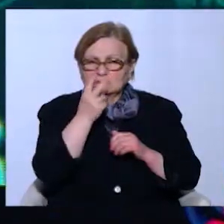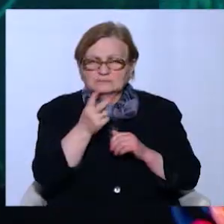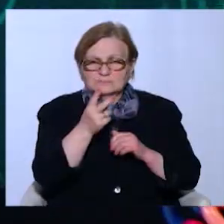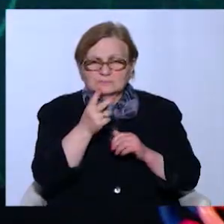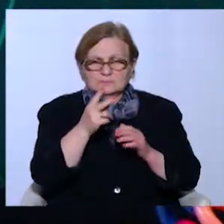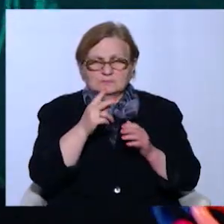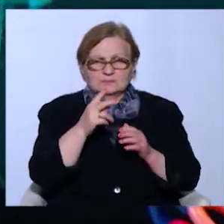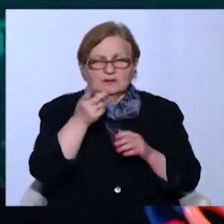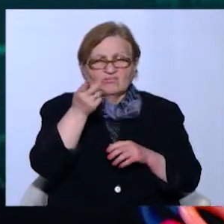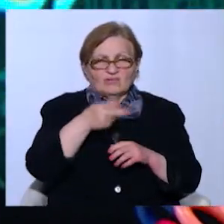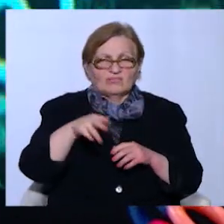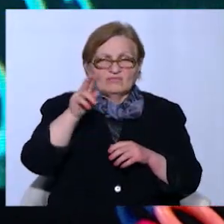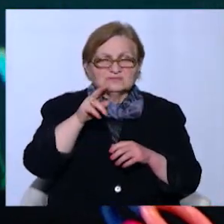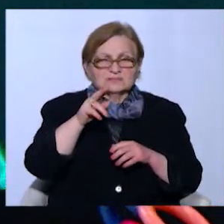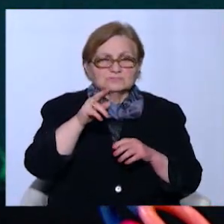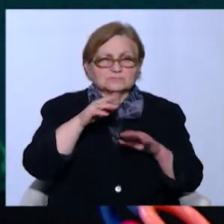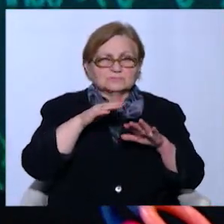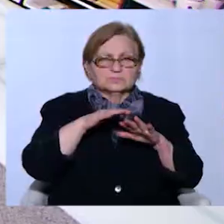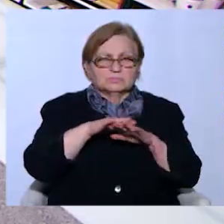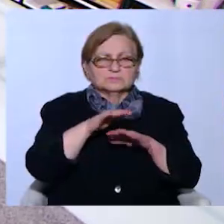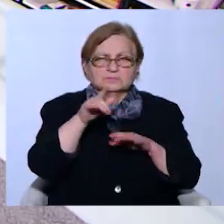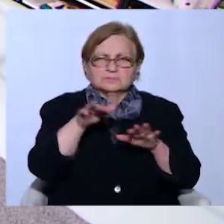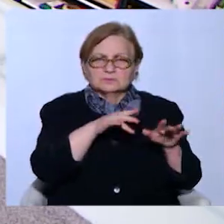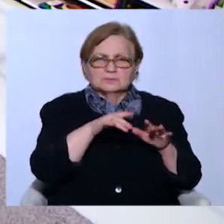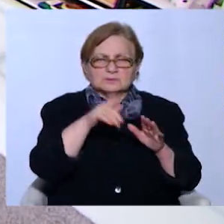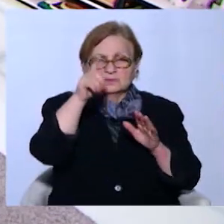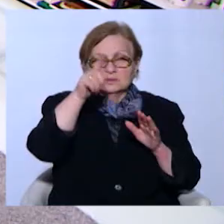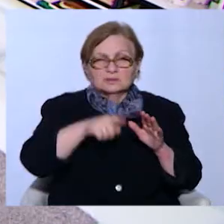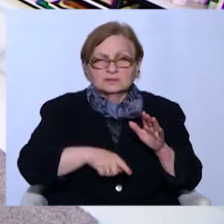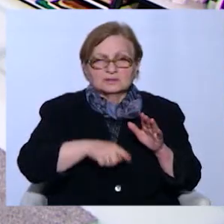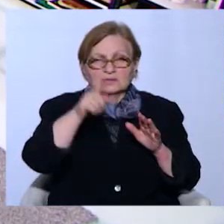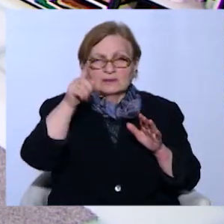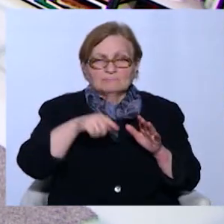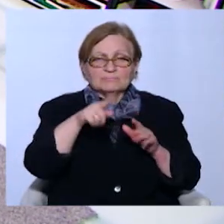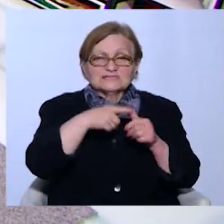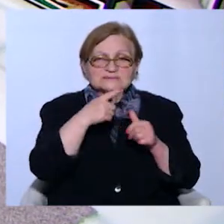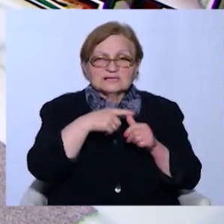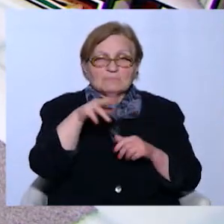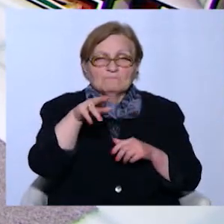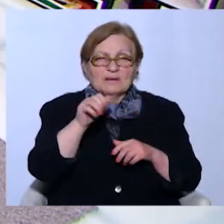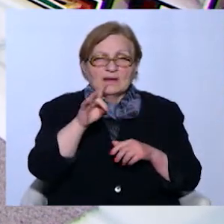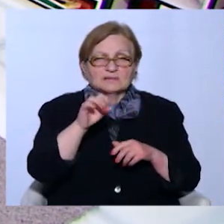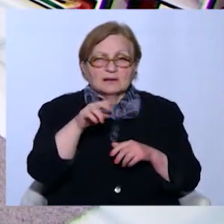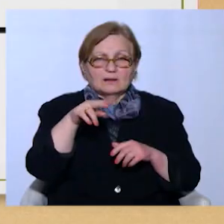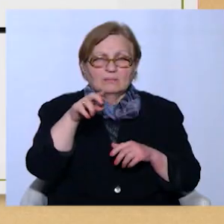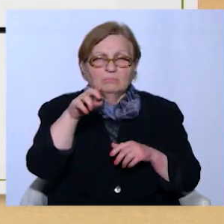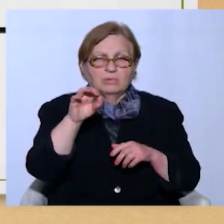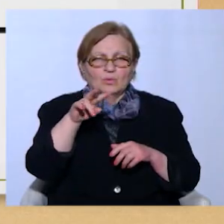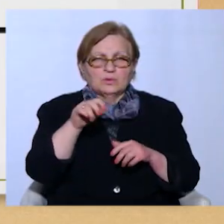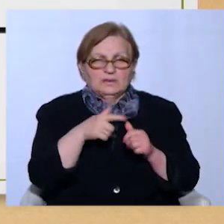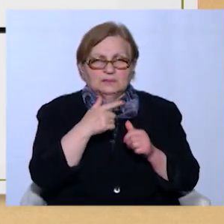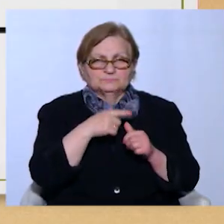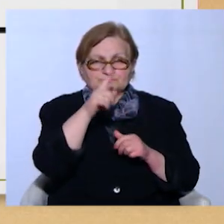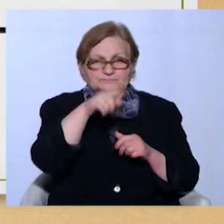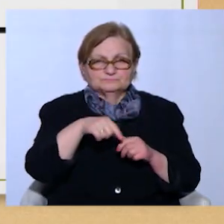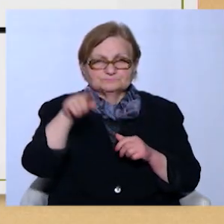კვადრატული ფუნქციის გრაფიკზე, რომელსაც ეწოდება პარაბოლა. Პარაბოლა შესახედავად აი ესეთნაირად გამოიყურება